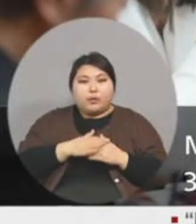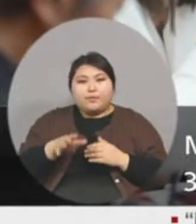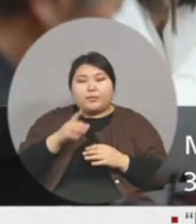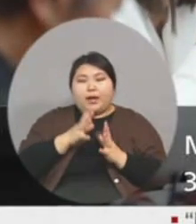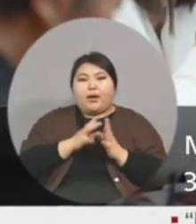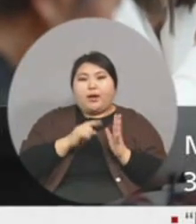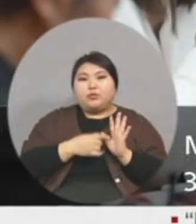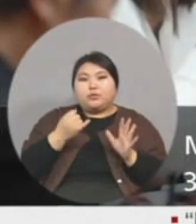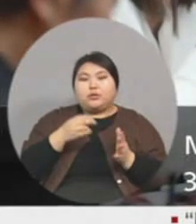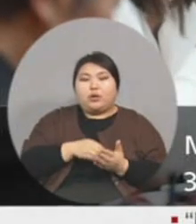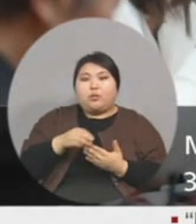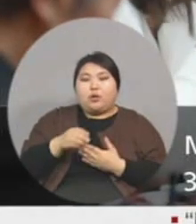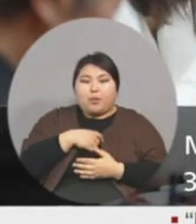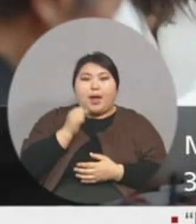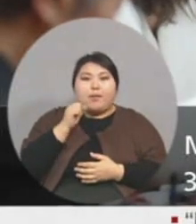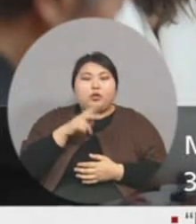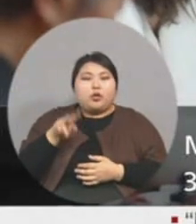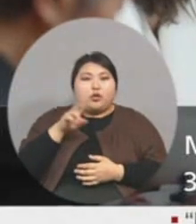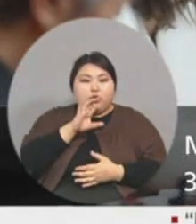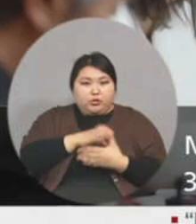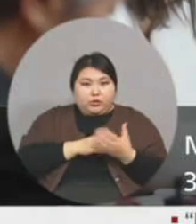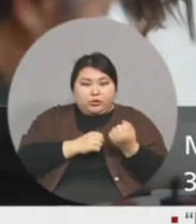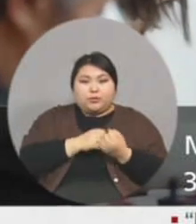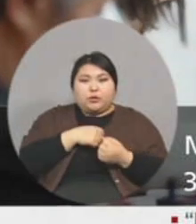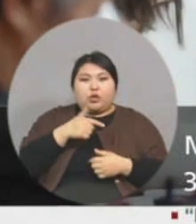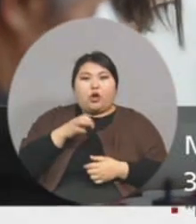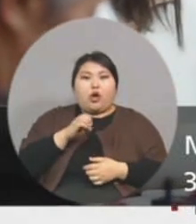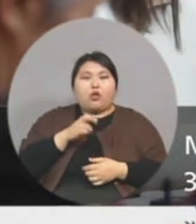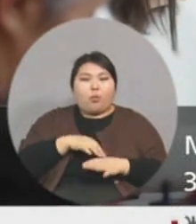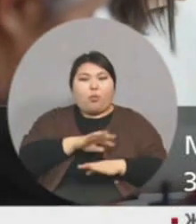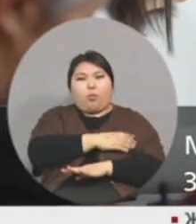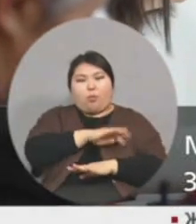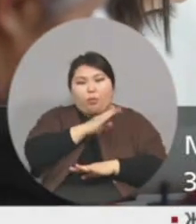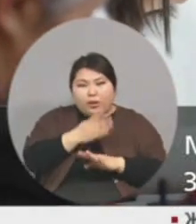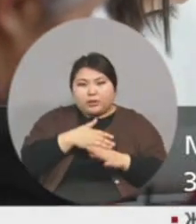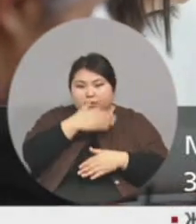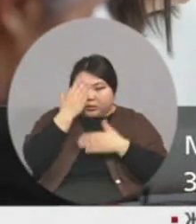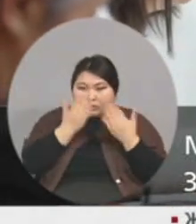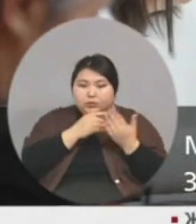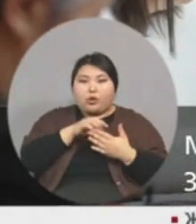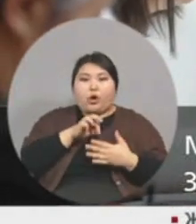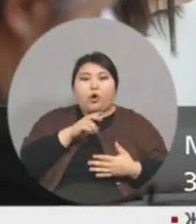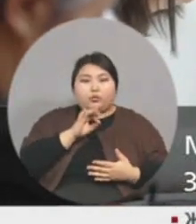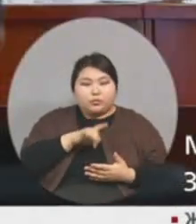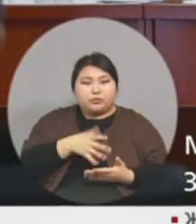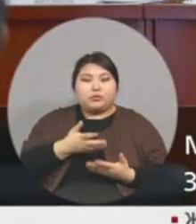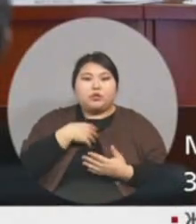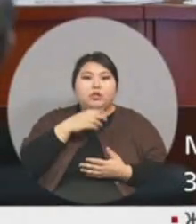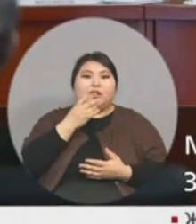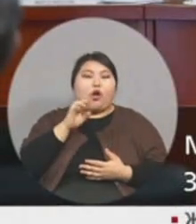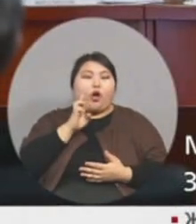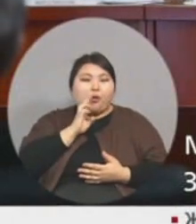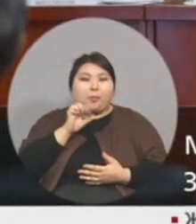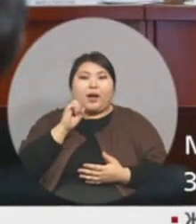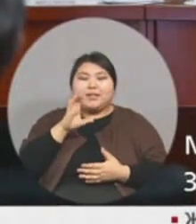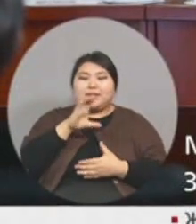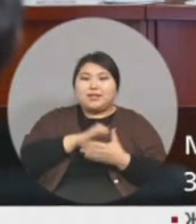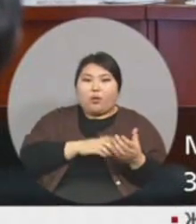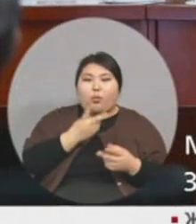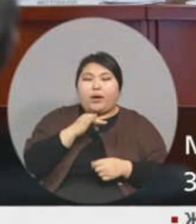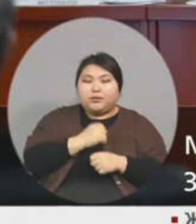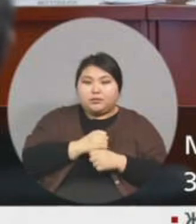10.6 тэрбум амрикт долларын хөрөнгө оруулалтыг Яг уул уурхай, эрэл хайгуул, олборлолт, худалдаа, нийтийн хоол, банк санхүүгийн үйл ажиллагаа